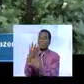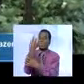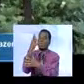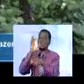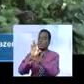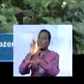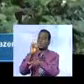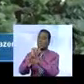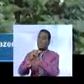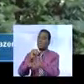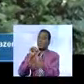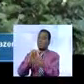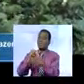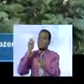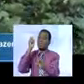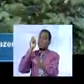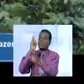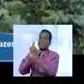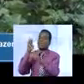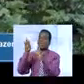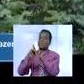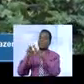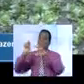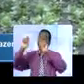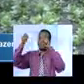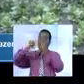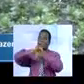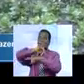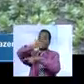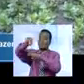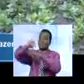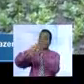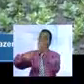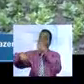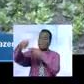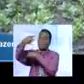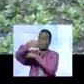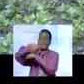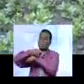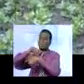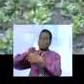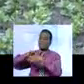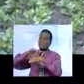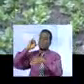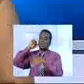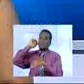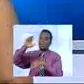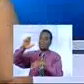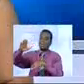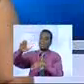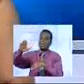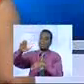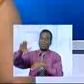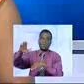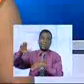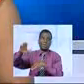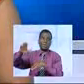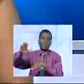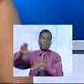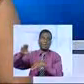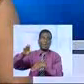d'Ivoire, c'est justement le thème national de la Journée de la femme. Et